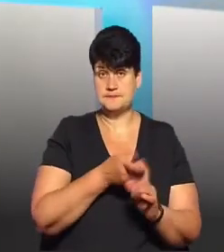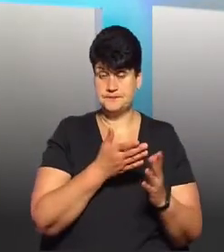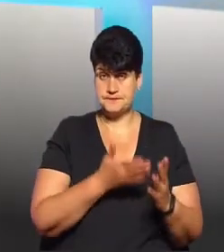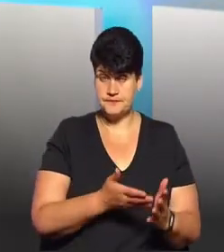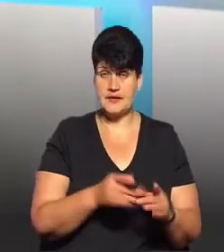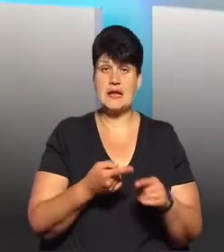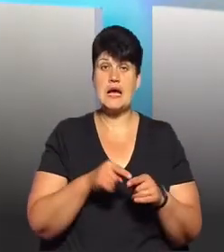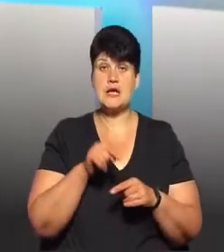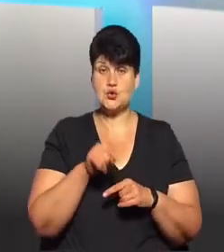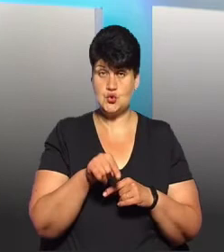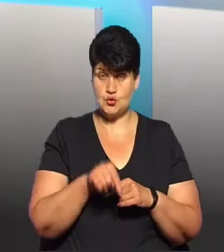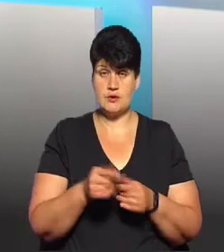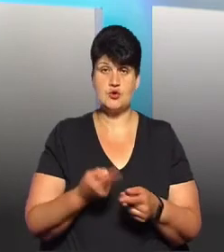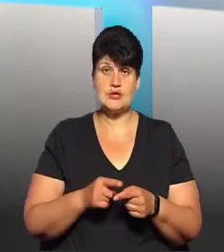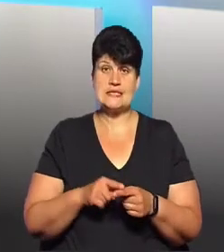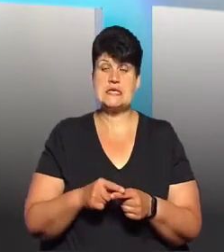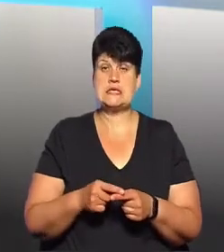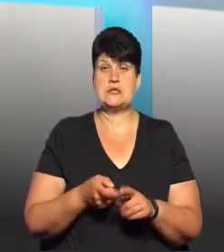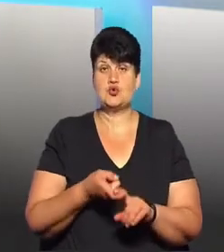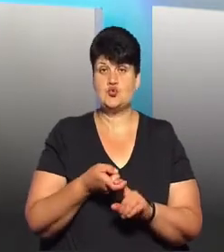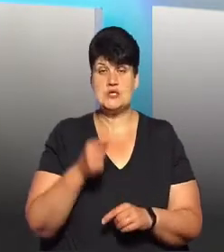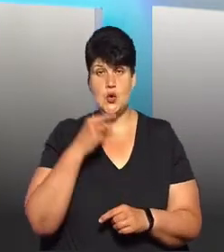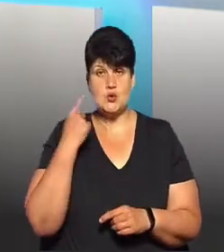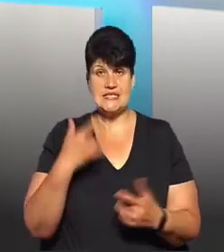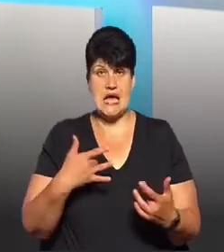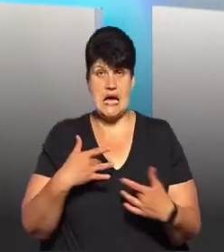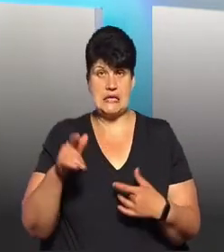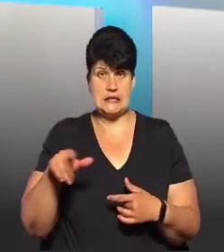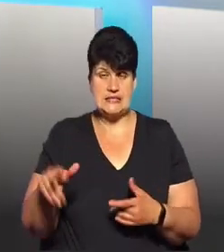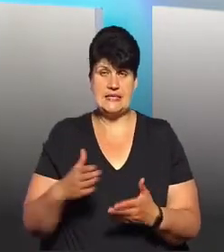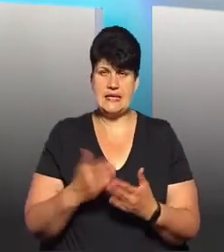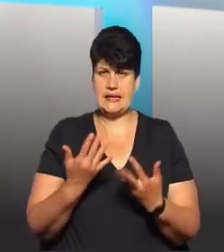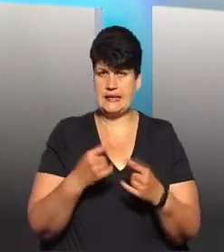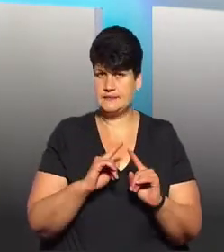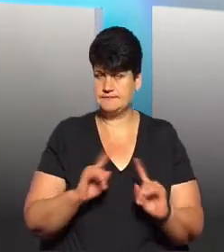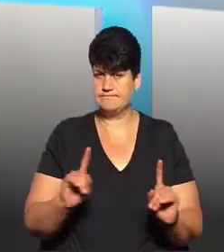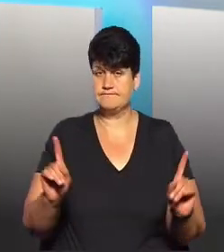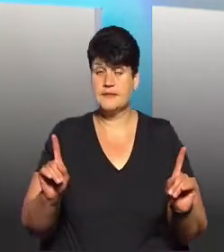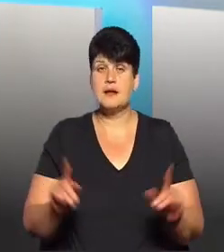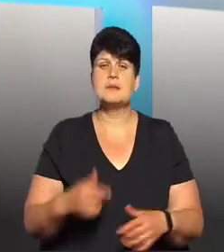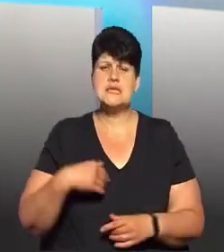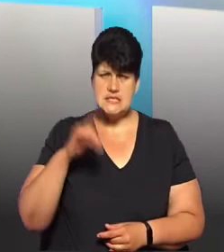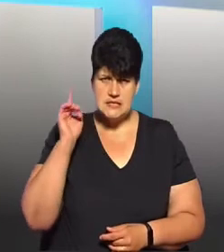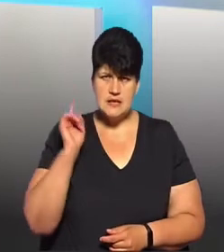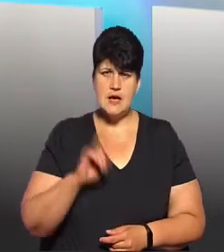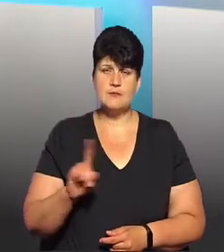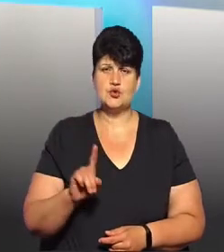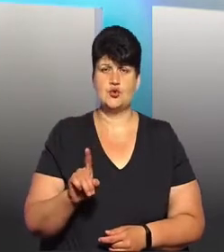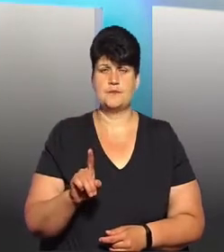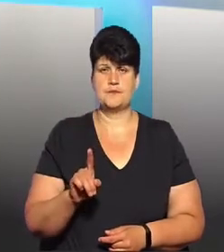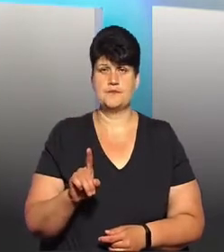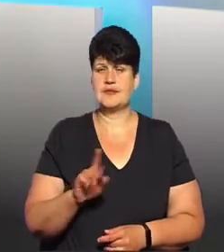звичайно, якщо це стосується конкретно російських артистів, є кілька нюансів. Ми знаємо, що громадяни, та не тільки